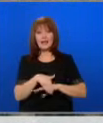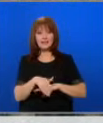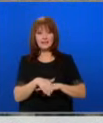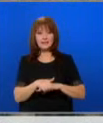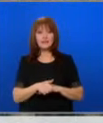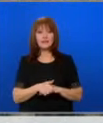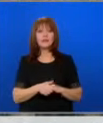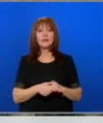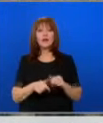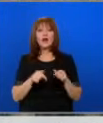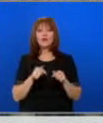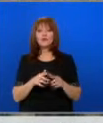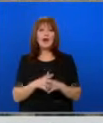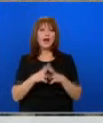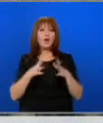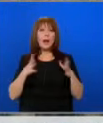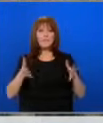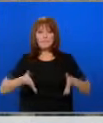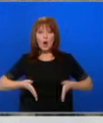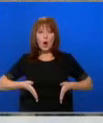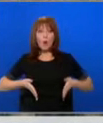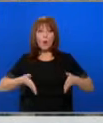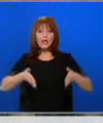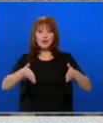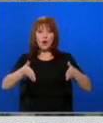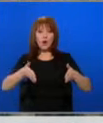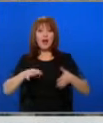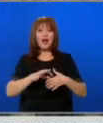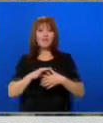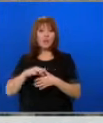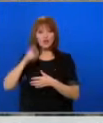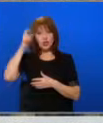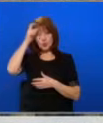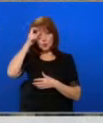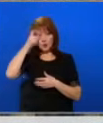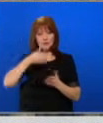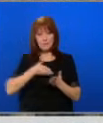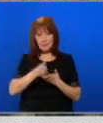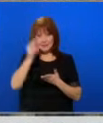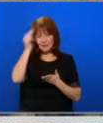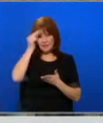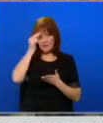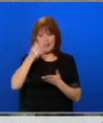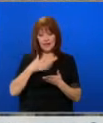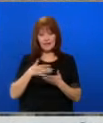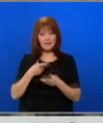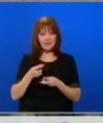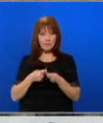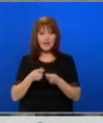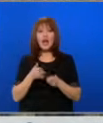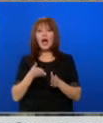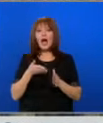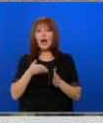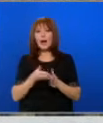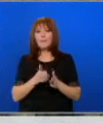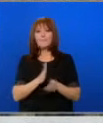с границата с Сърбия, тъй като това е големия коридор всъщност, който води от Турция през нас, разбира се, и за нашия бизнес към Западна Европа, към основните